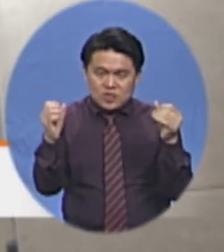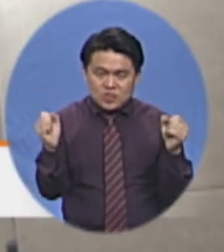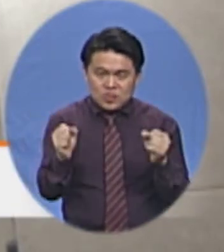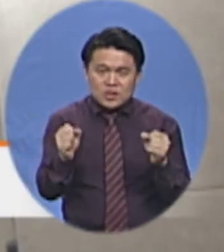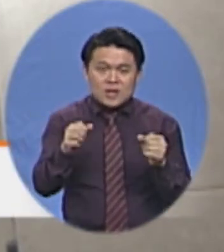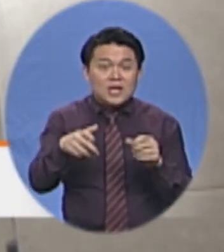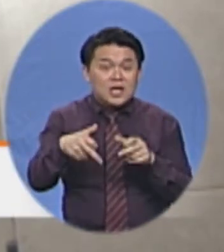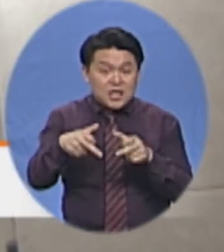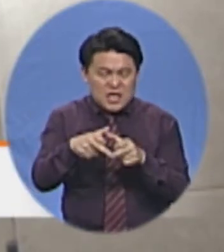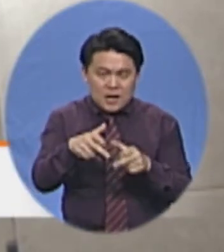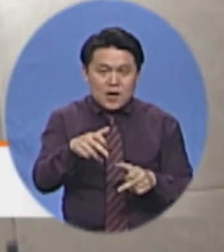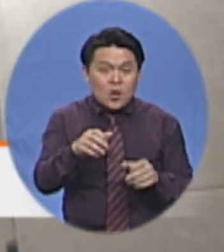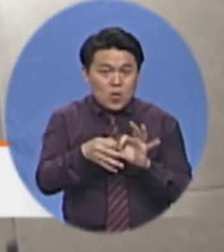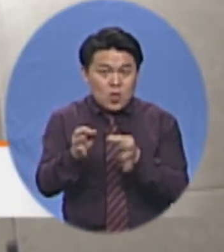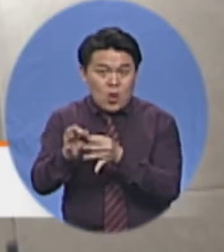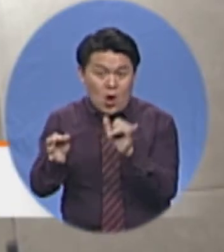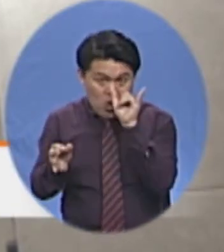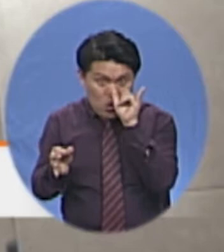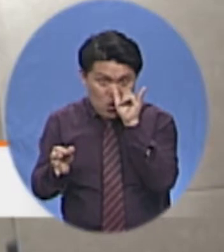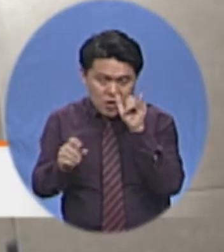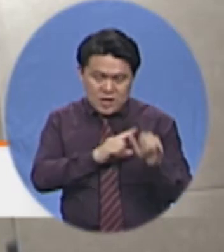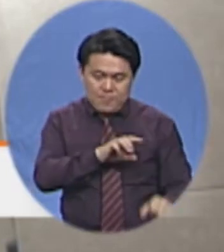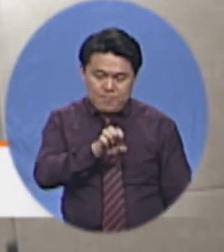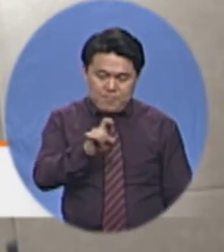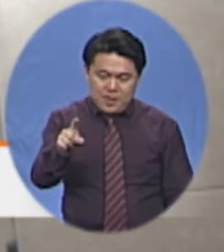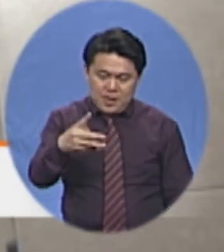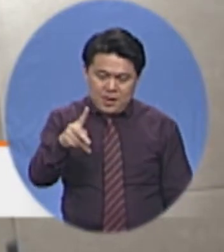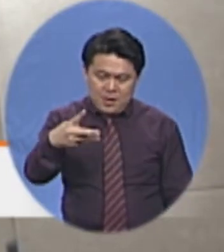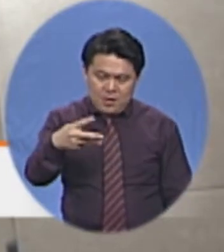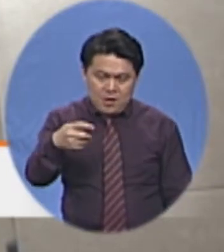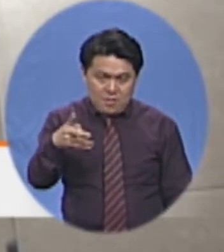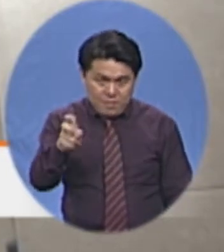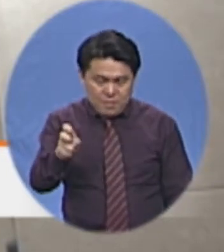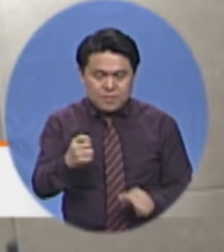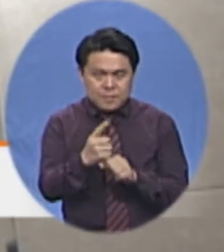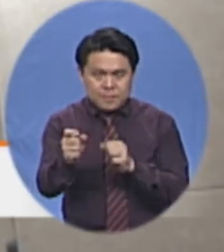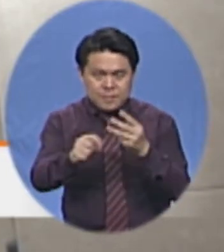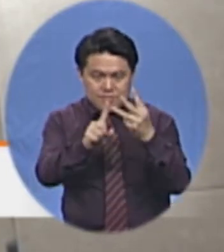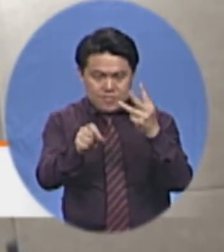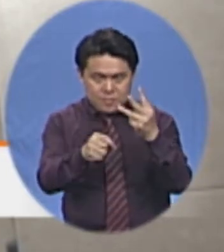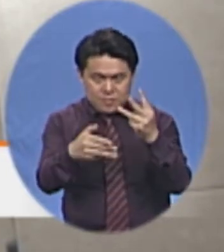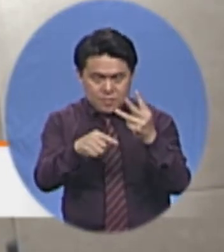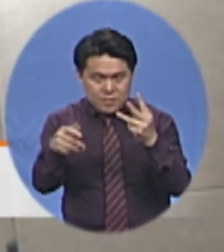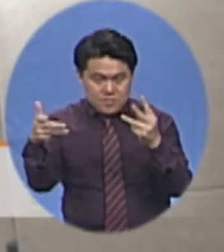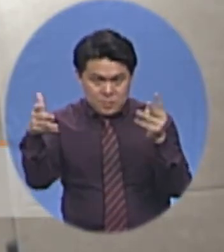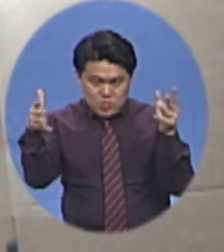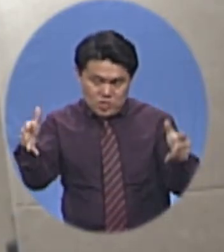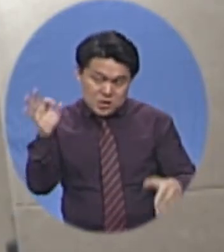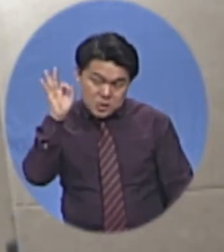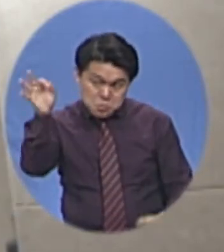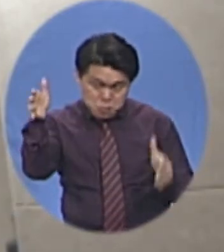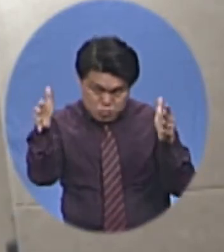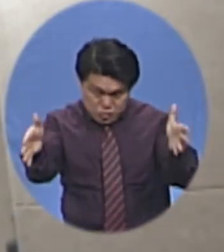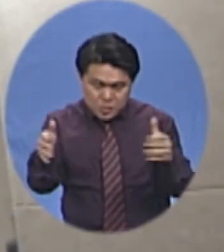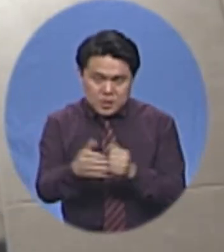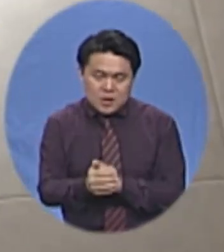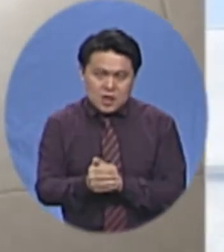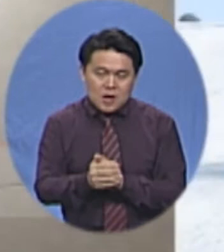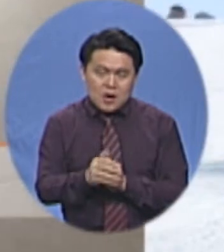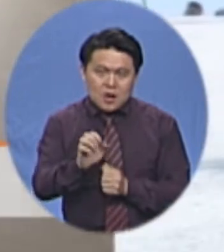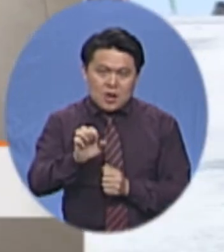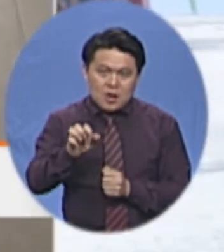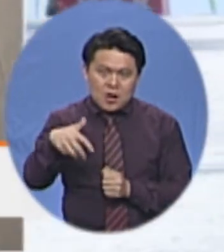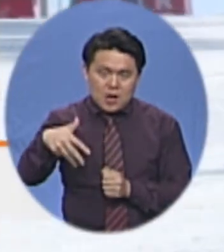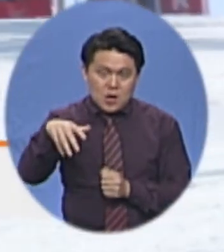패럴림픽이 이어서 열린답니다. 내년 3월 9일부터 18일까지 10일간 열리는데요. 평창에서